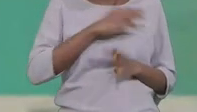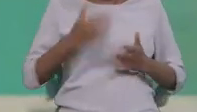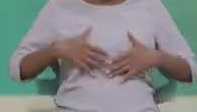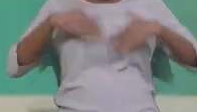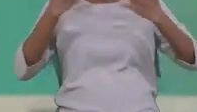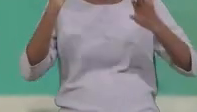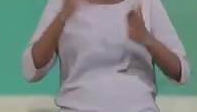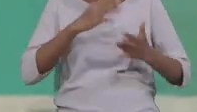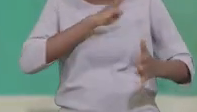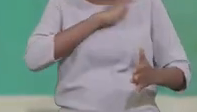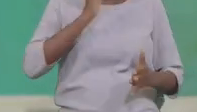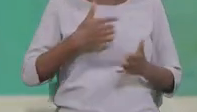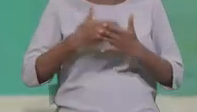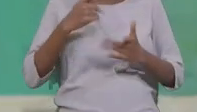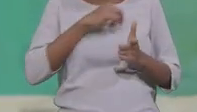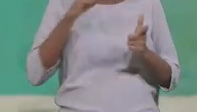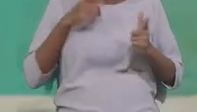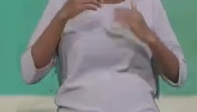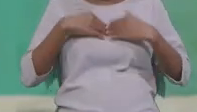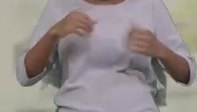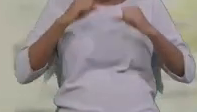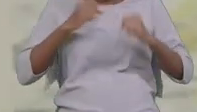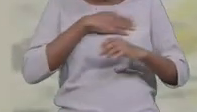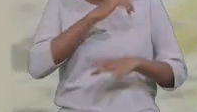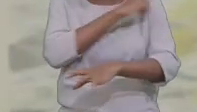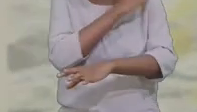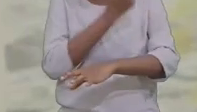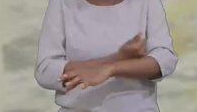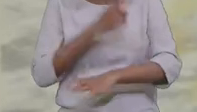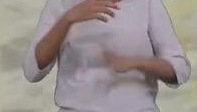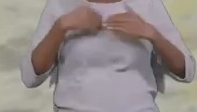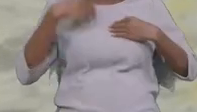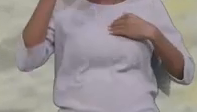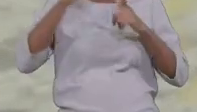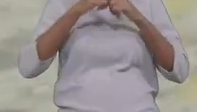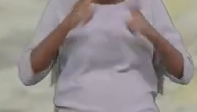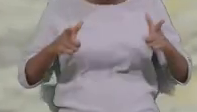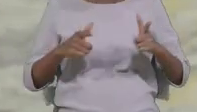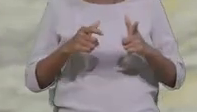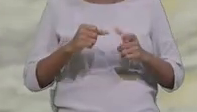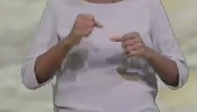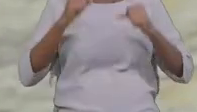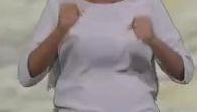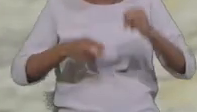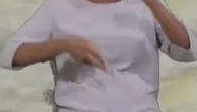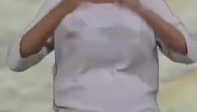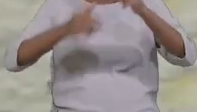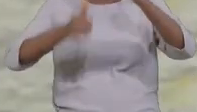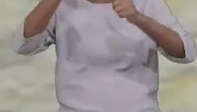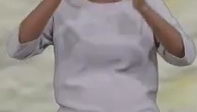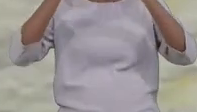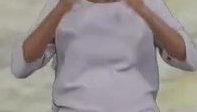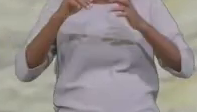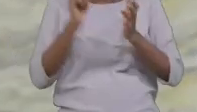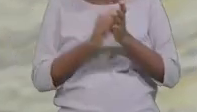ministre. Confesse-le avec audace. Tu as la puissance, tu as l'autorité. Tu as une plus grande puissance, une puissance